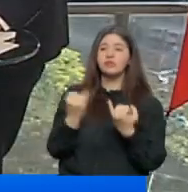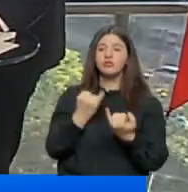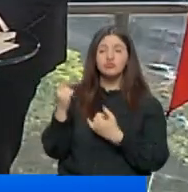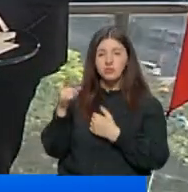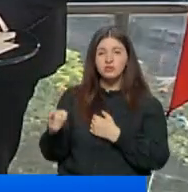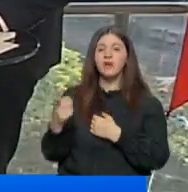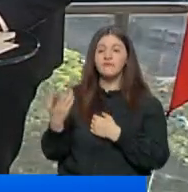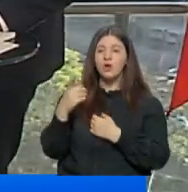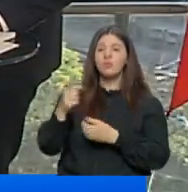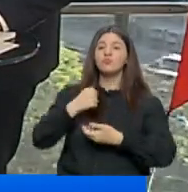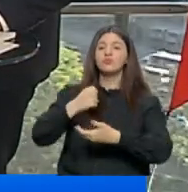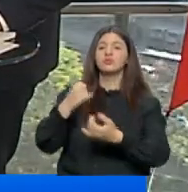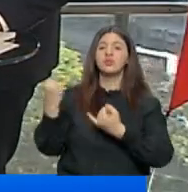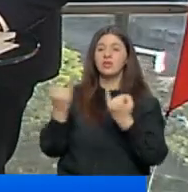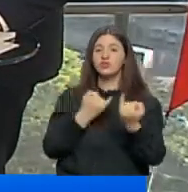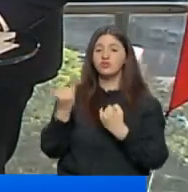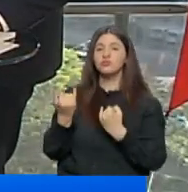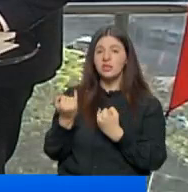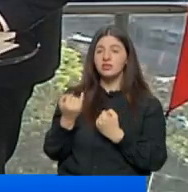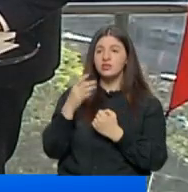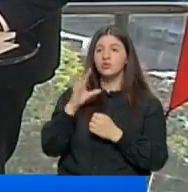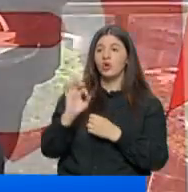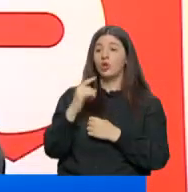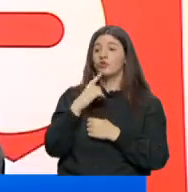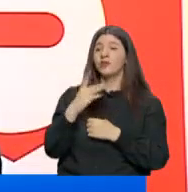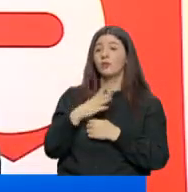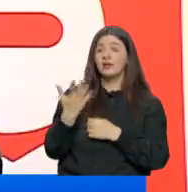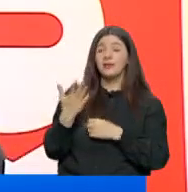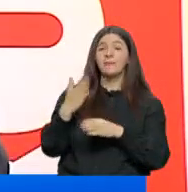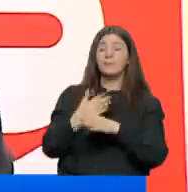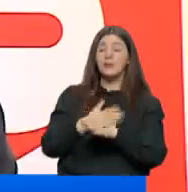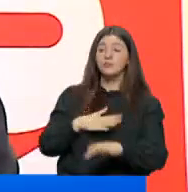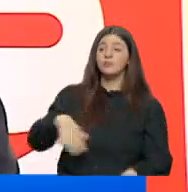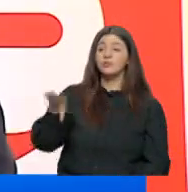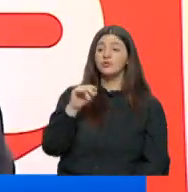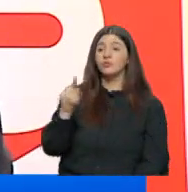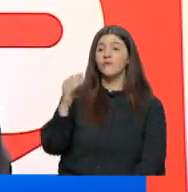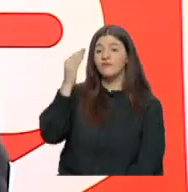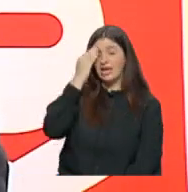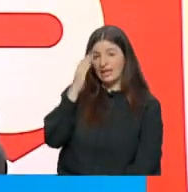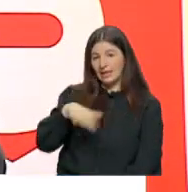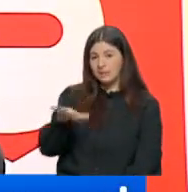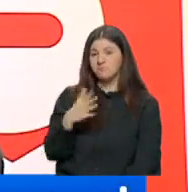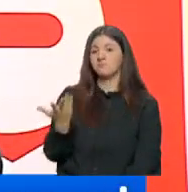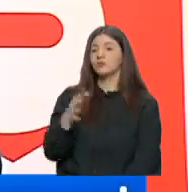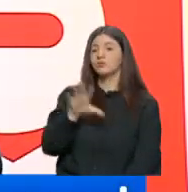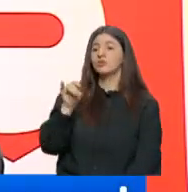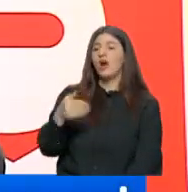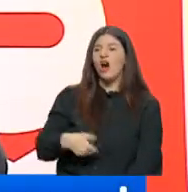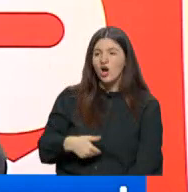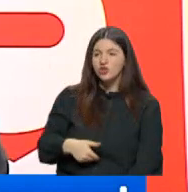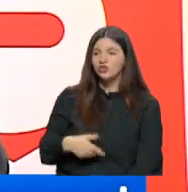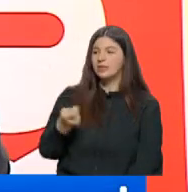tartışması ve o bütçe tartışması derken de şunu kastediyorum aslında. Memleketteki bütün bu yoksulluk, bütün bu